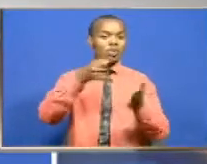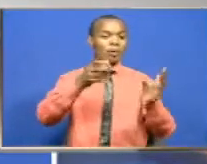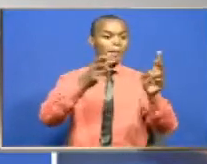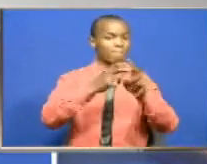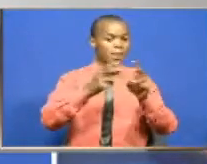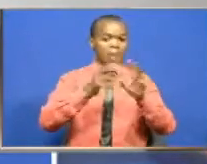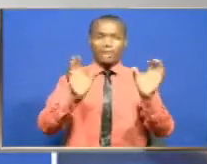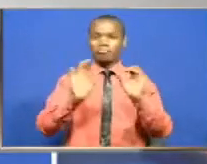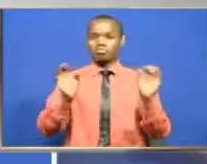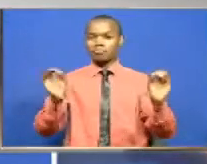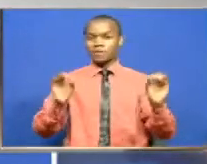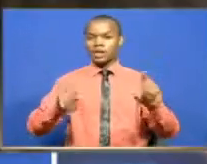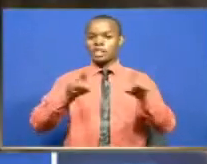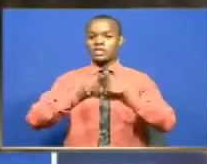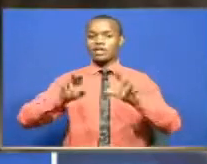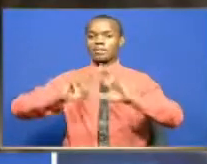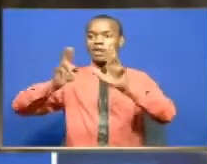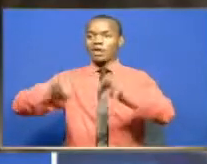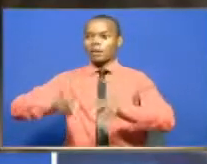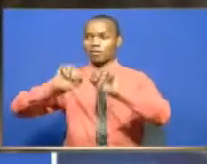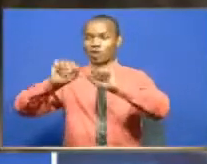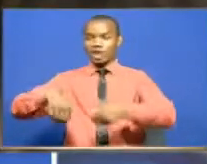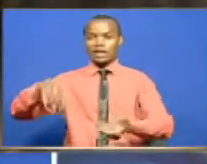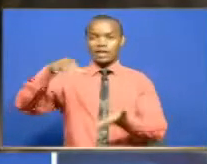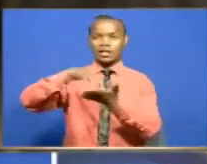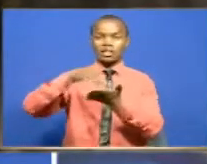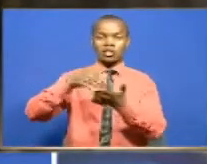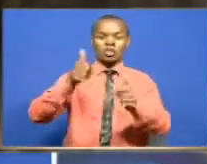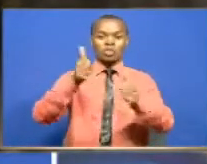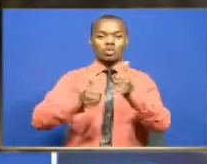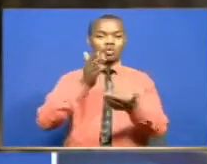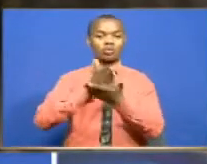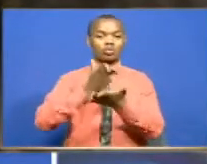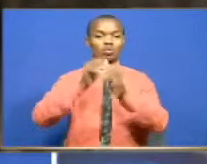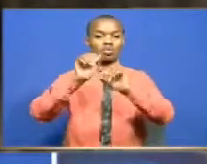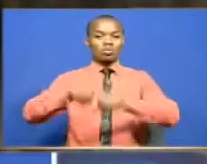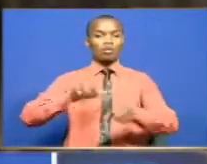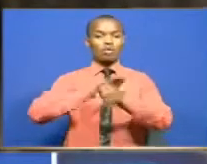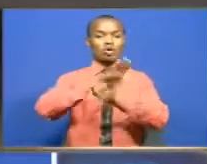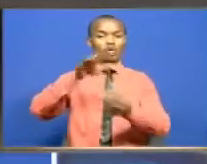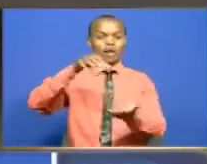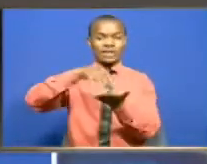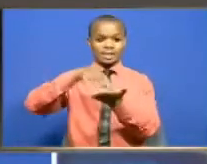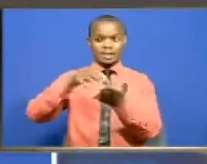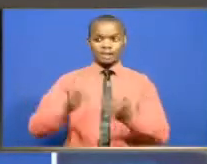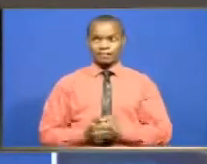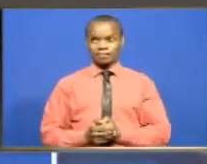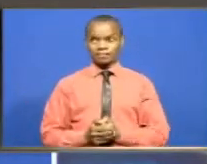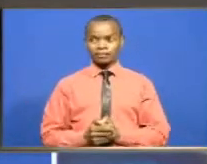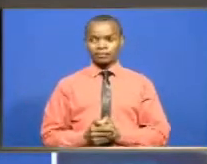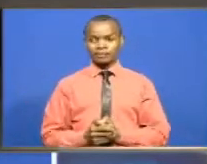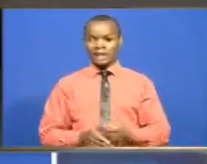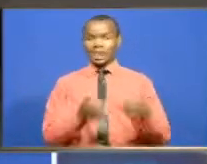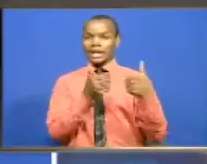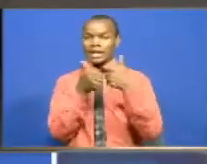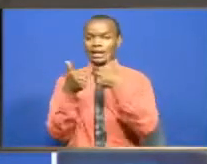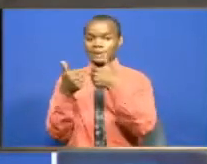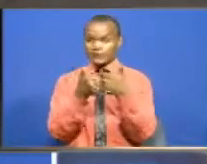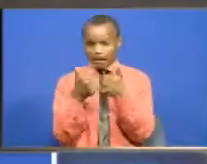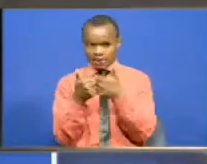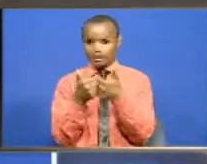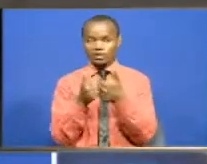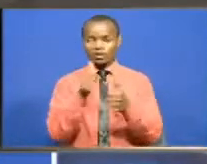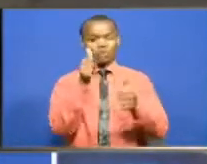kwa moja kubaini na kuripoti visa vinavyoweza kuwa vya maambukizi ya COVID-19. Due to these challenges which are coming